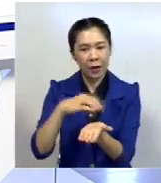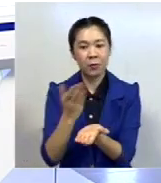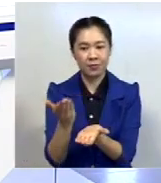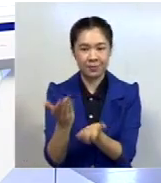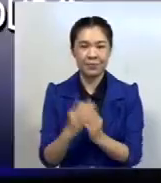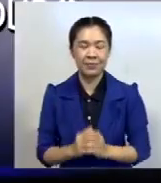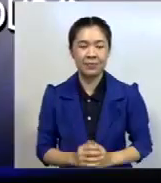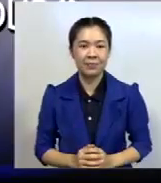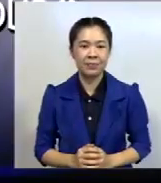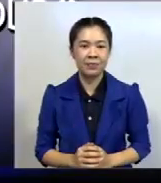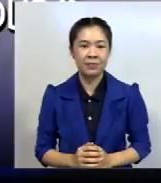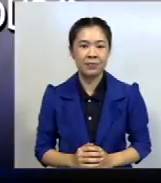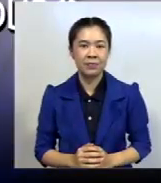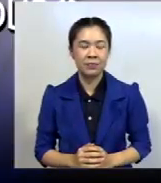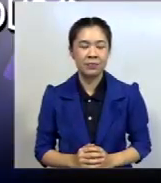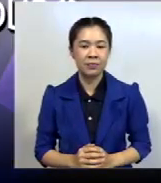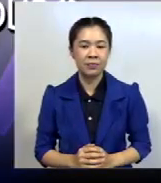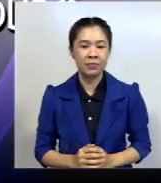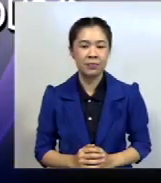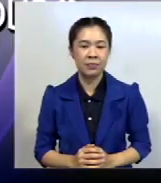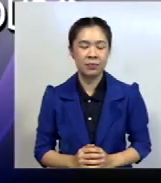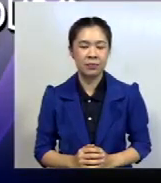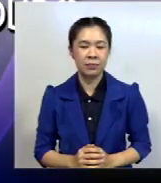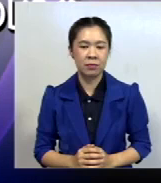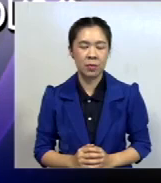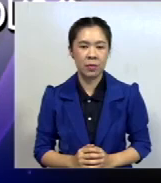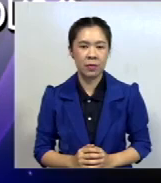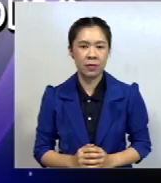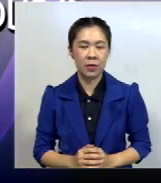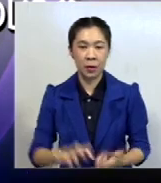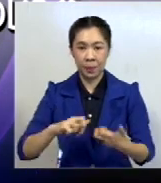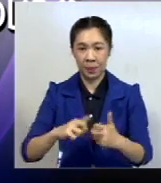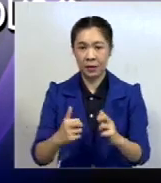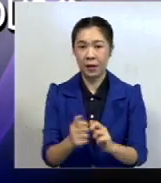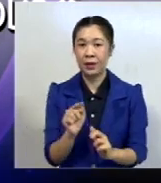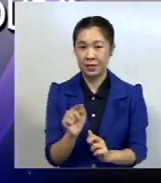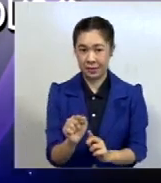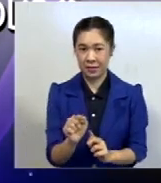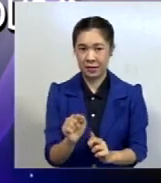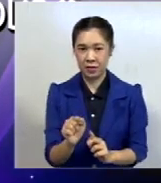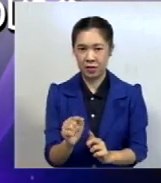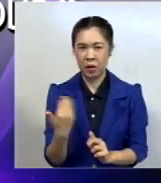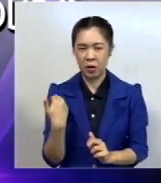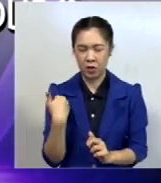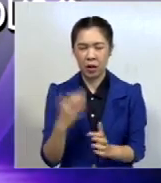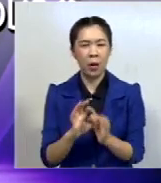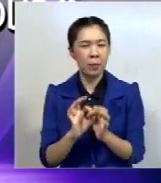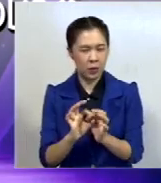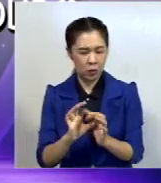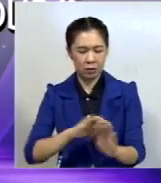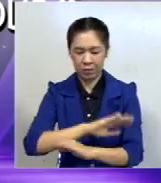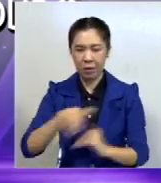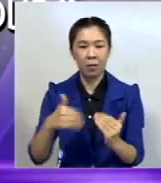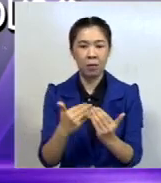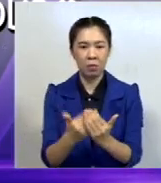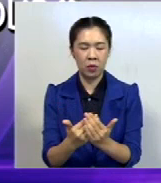ค่ะ ก็บอกว่าเคสแบบนี้เนี่ยช่วงหลังเป็นกรณีที่น่าเป็นห่วงเกือบทั้งหมดนะครับคือเพราะช่ว